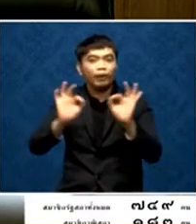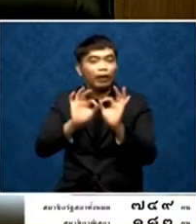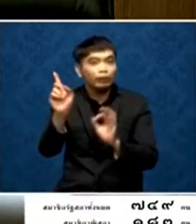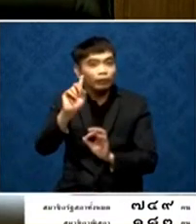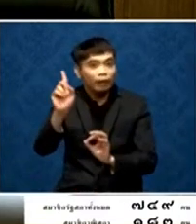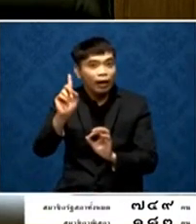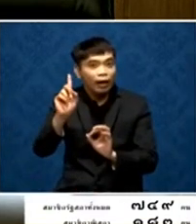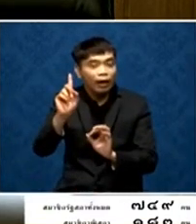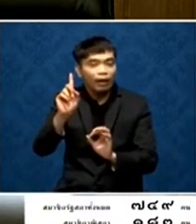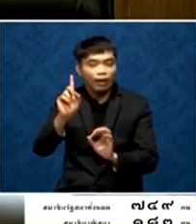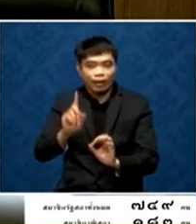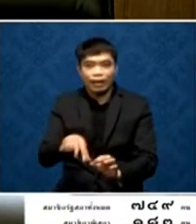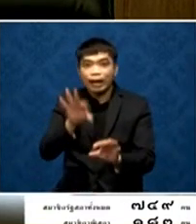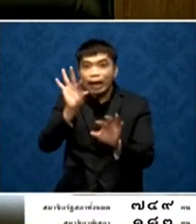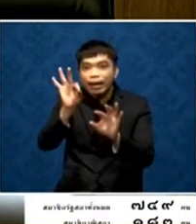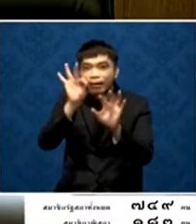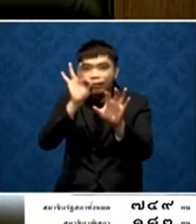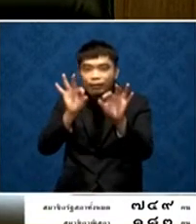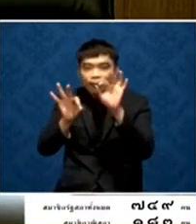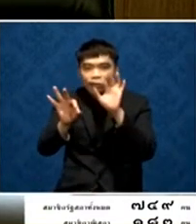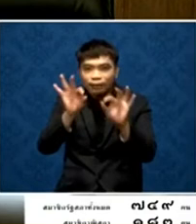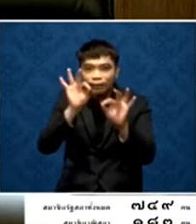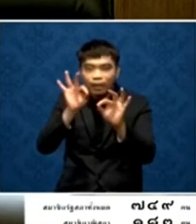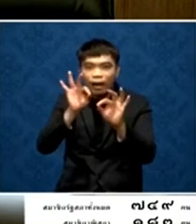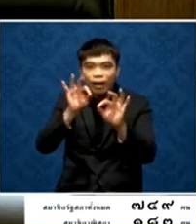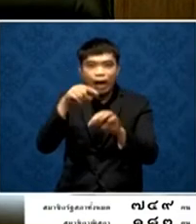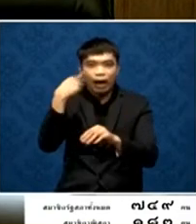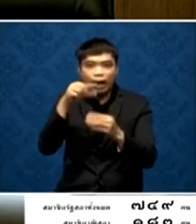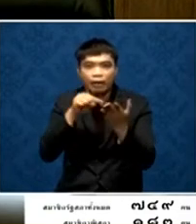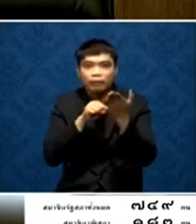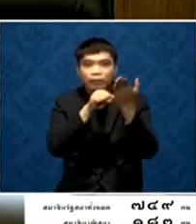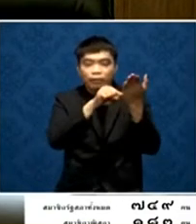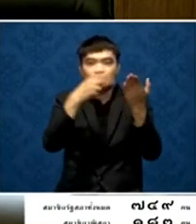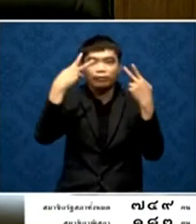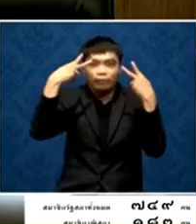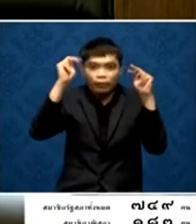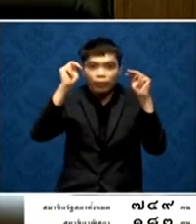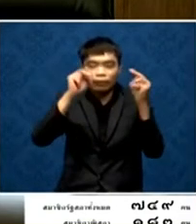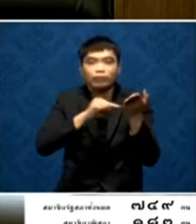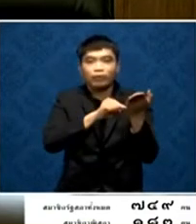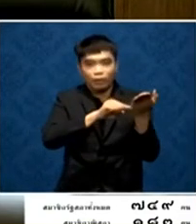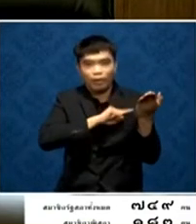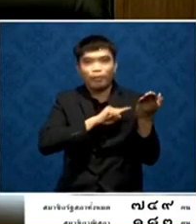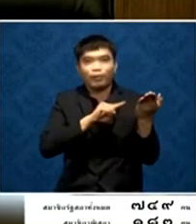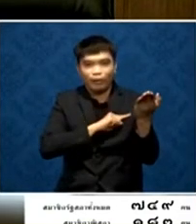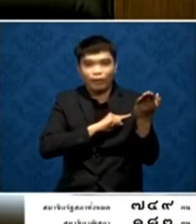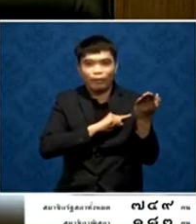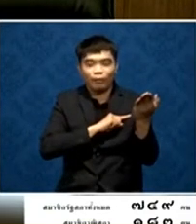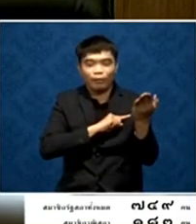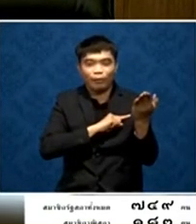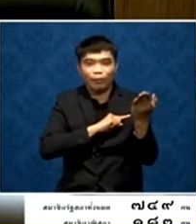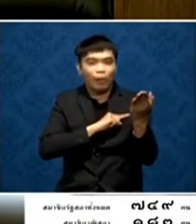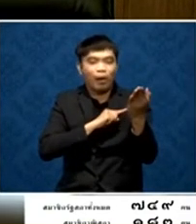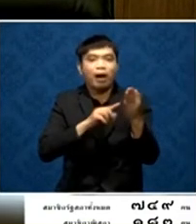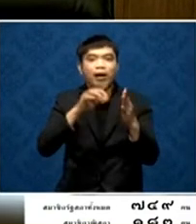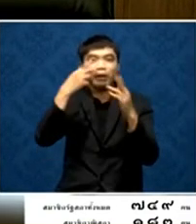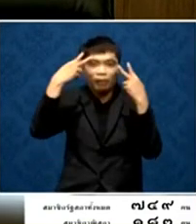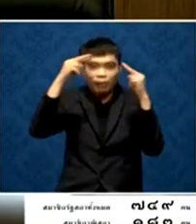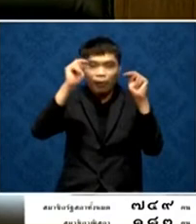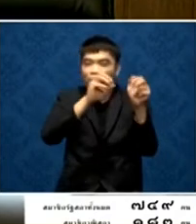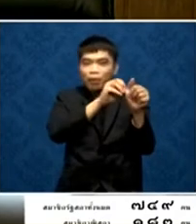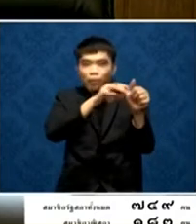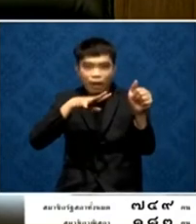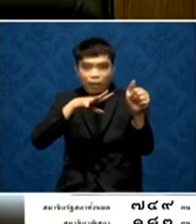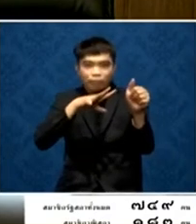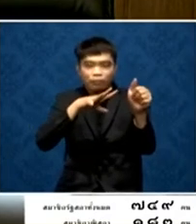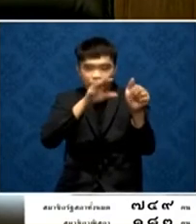าเคลียร์เลย อยากจะแจ้งอะไรก็แจ้งปุ๊บศาลก็ต้องรับเพราะมันคำร้องเป็นฝ่ายธุรการรับไปเหมือนรับไปสนี ใช่ ทั้งนั้นมีผลแล้วเหรอ ครับ อ